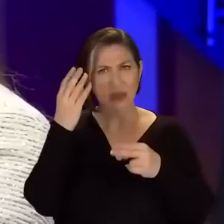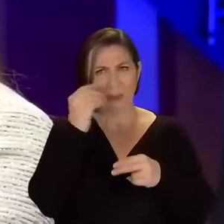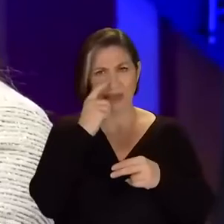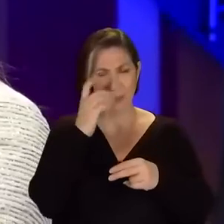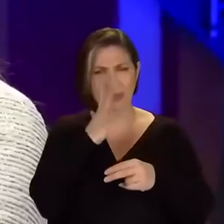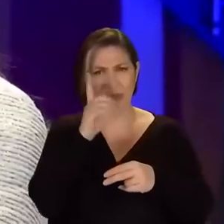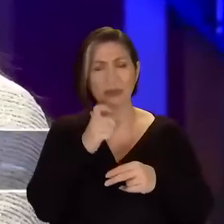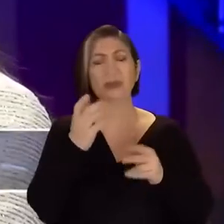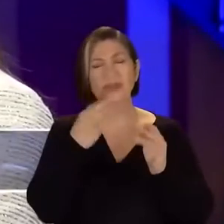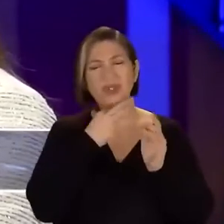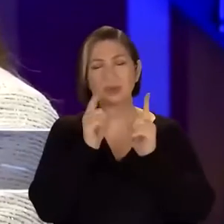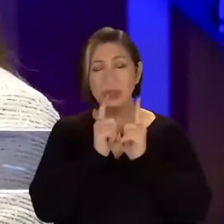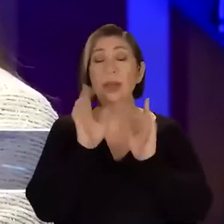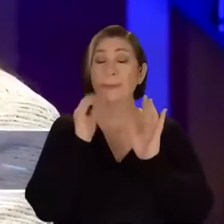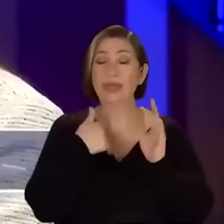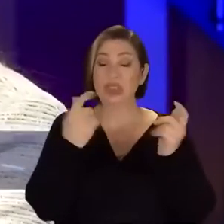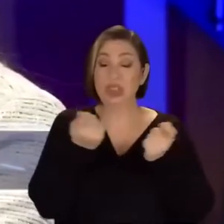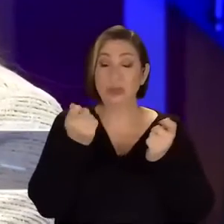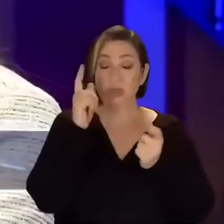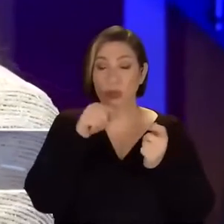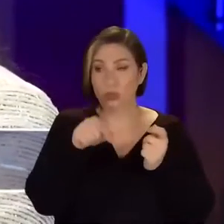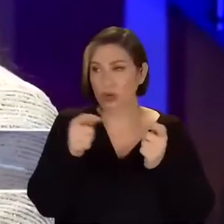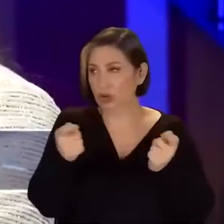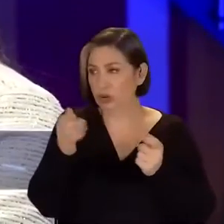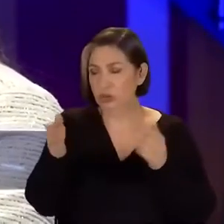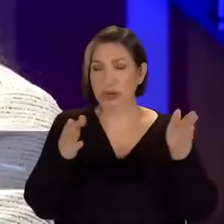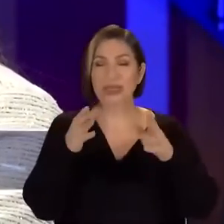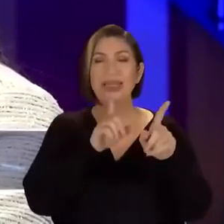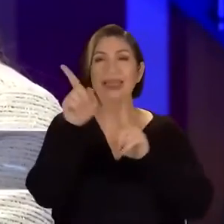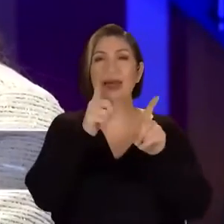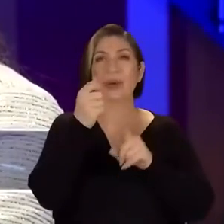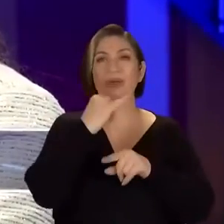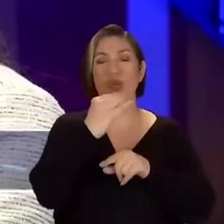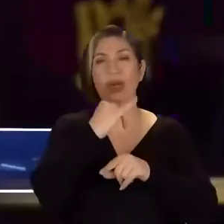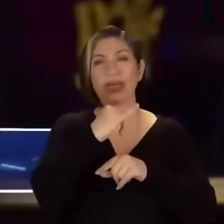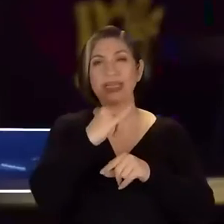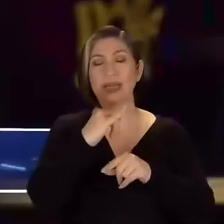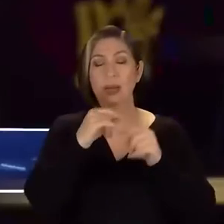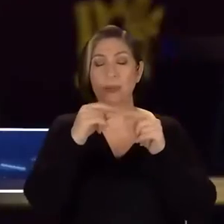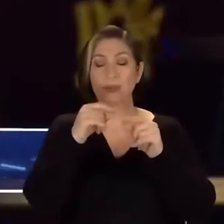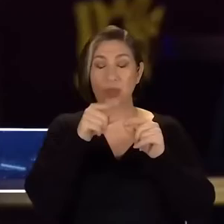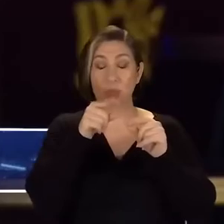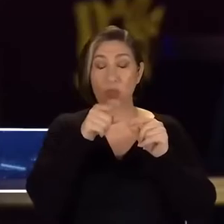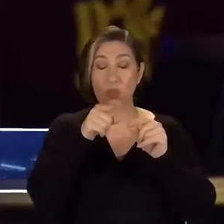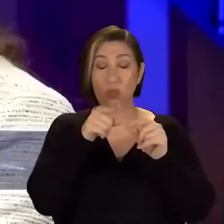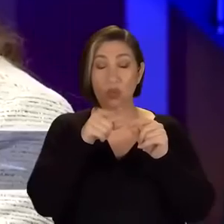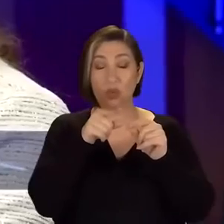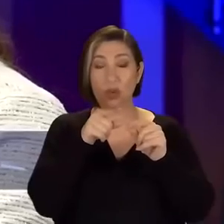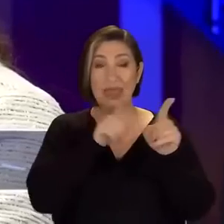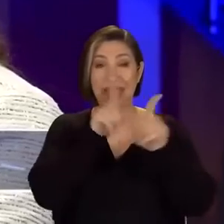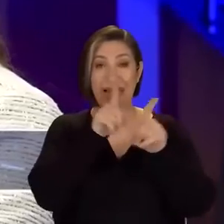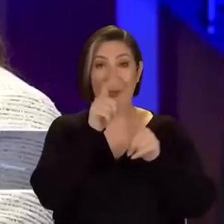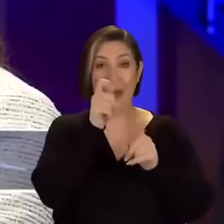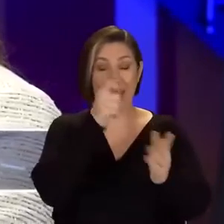şimdi ben işimden dolayı gerçi buradaki herkes kripto paralara çok yakın. Blockchain tabanlı yani kripto